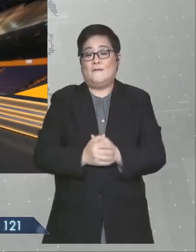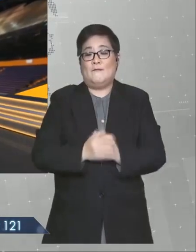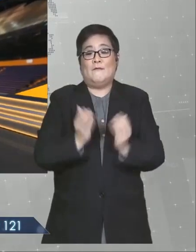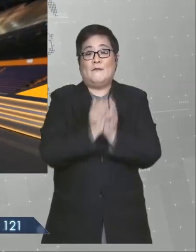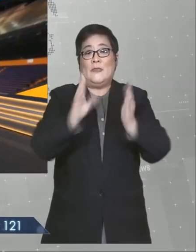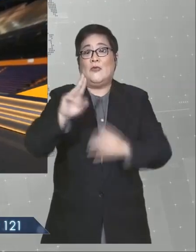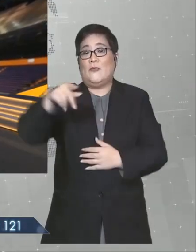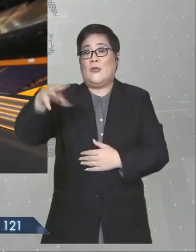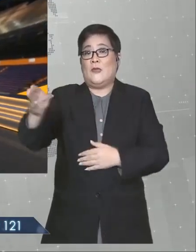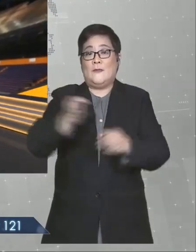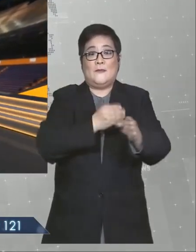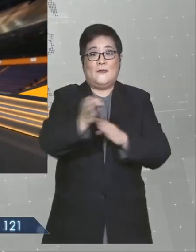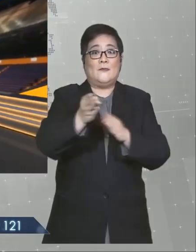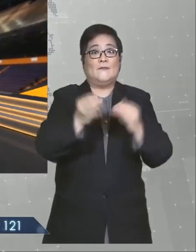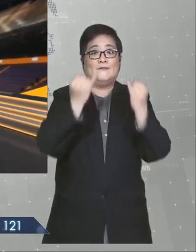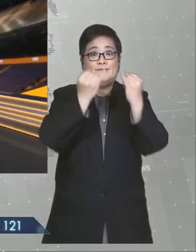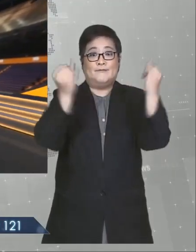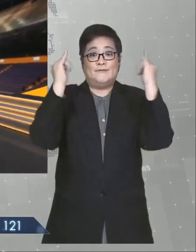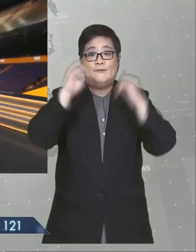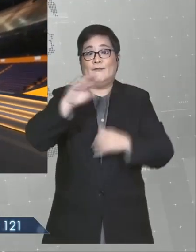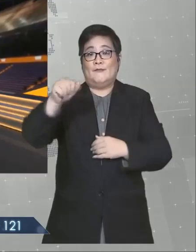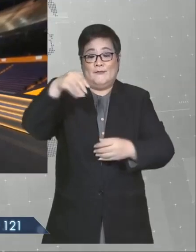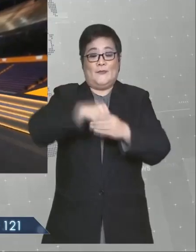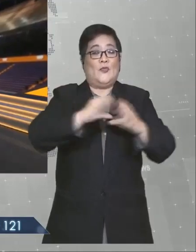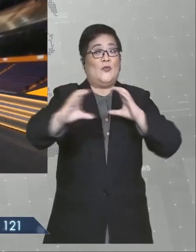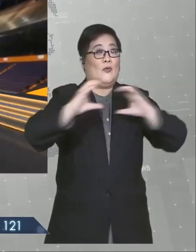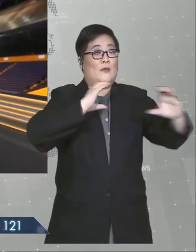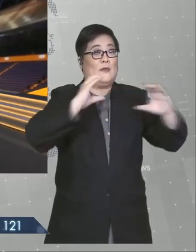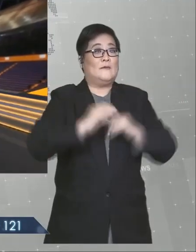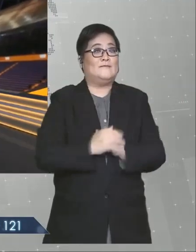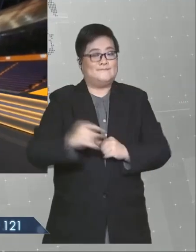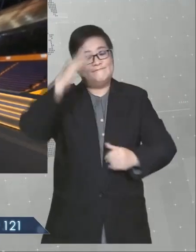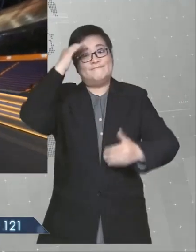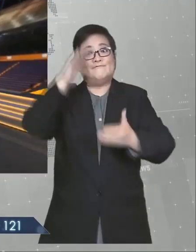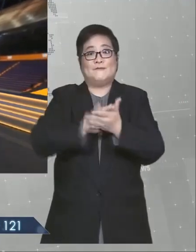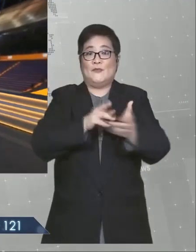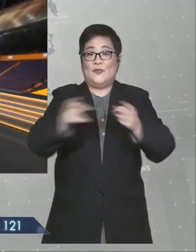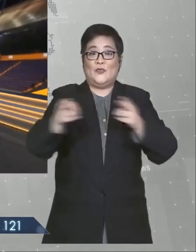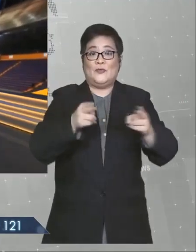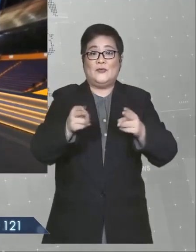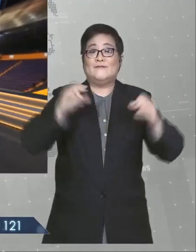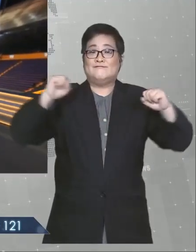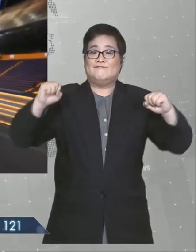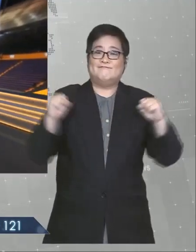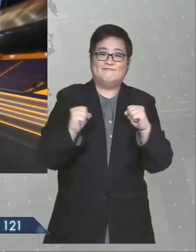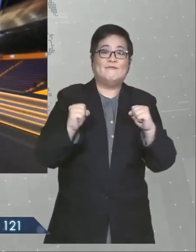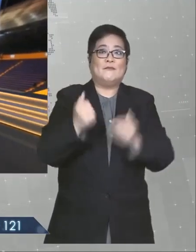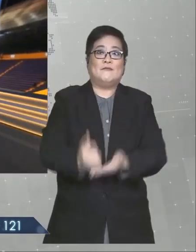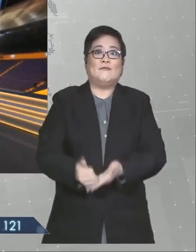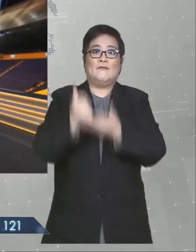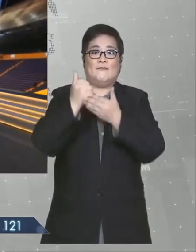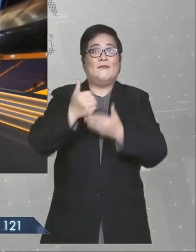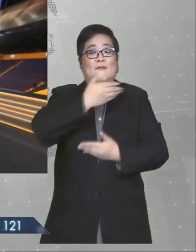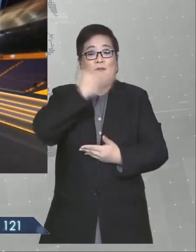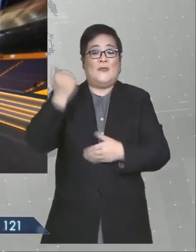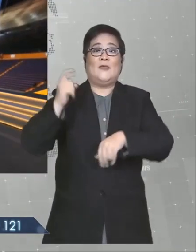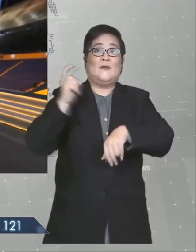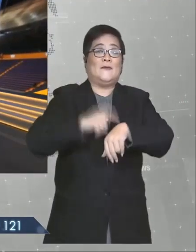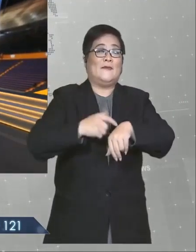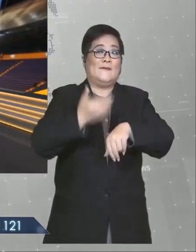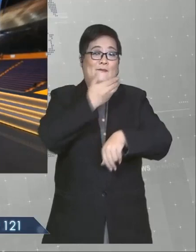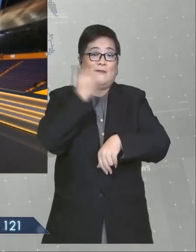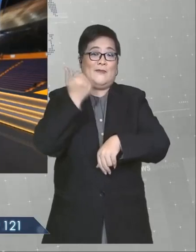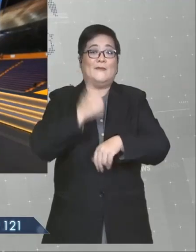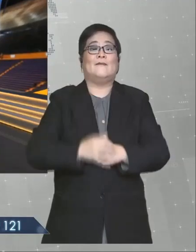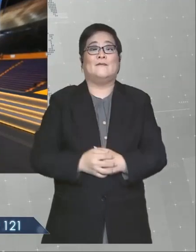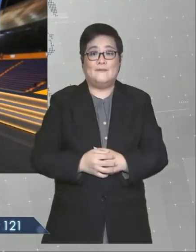Penuntut UPM jurusan Ijazah Sarjana Muda Komunikasi ini percaya usaha menurunkan berat badan itu akan membantu beliau melakar catatan masa